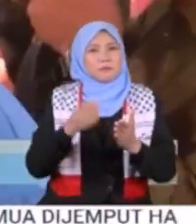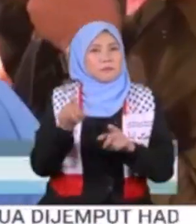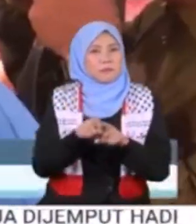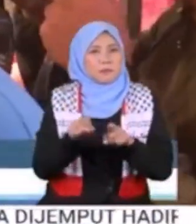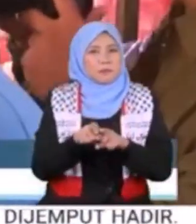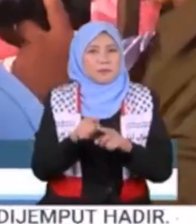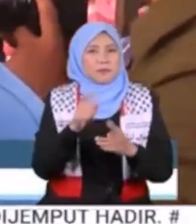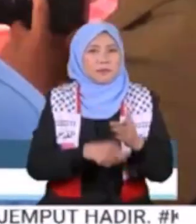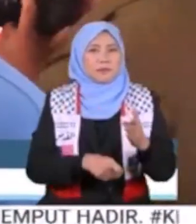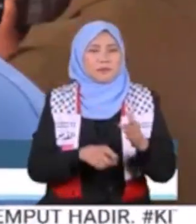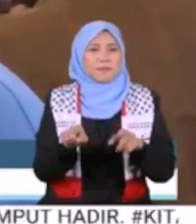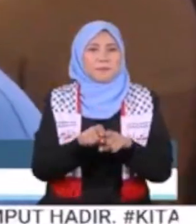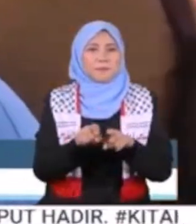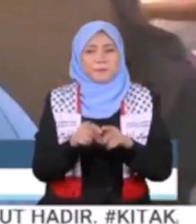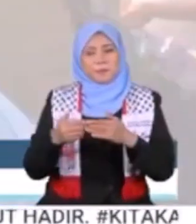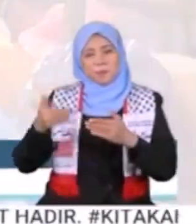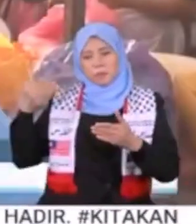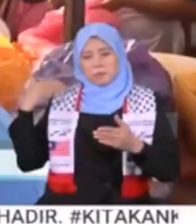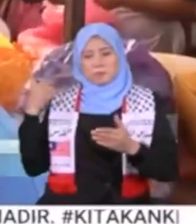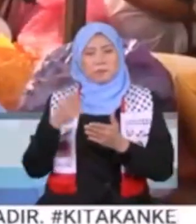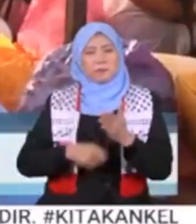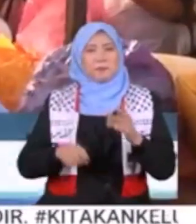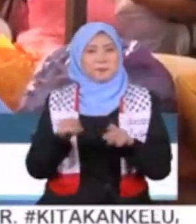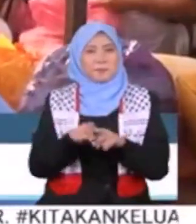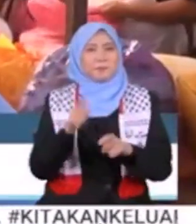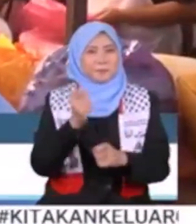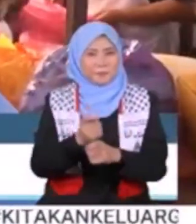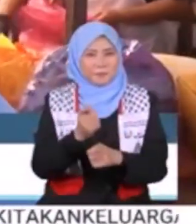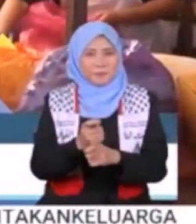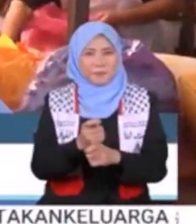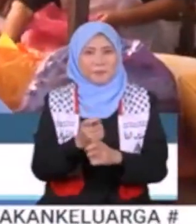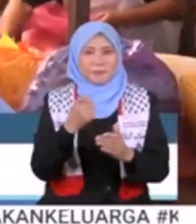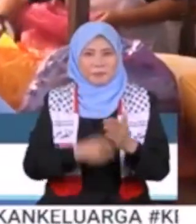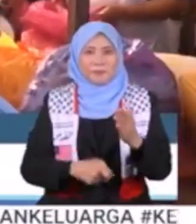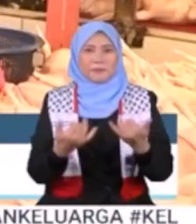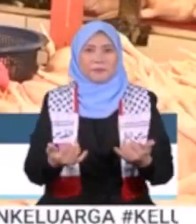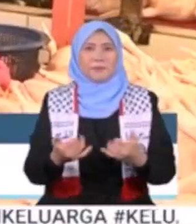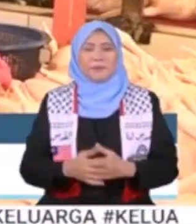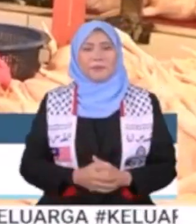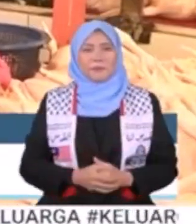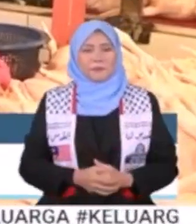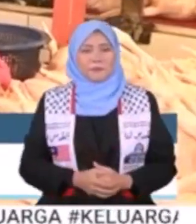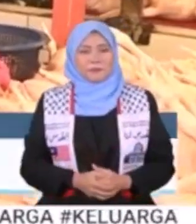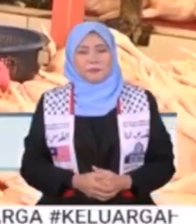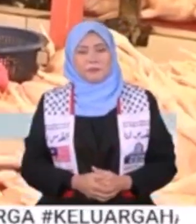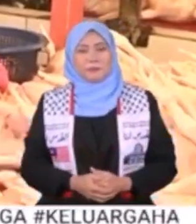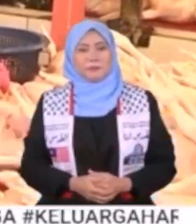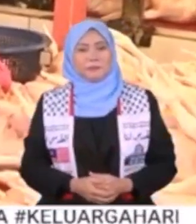Harga ayam sama je dengan yang sebelum ni. Kena kekalkan dengan harga yang sekarang lah.